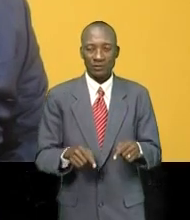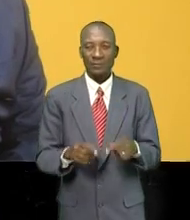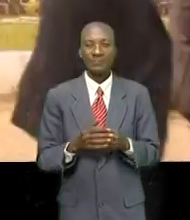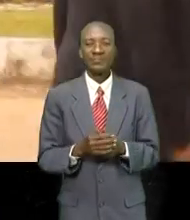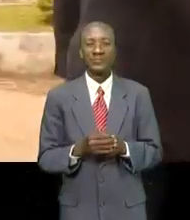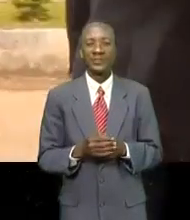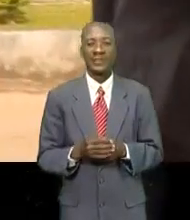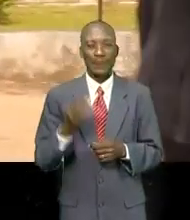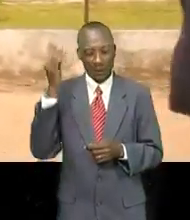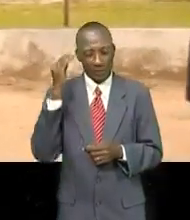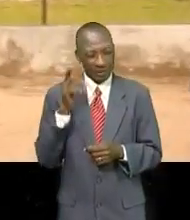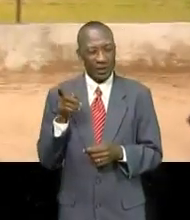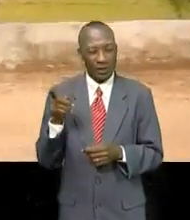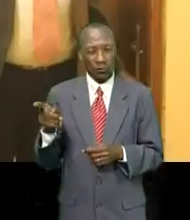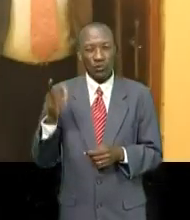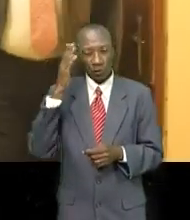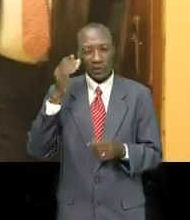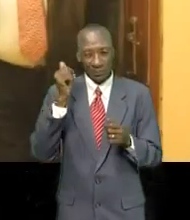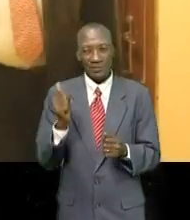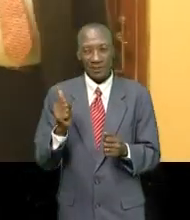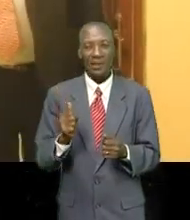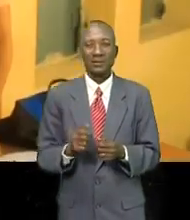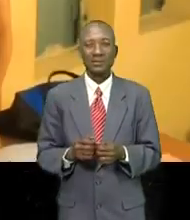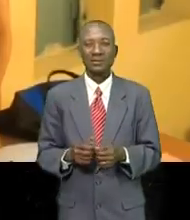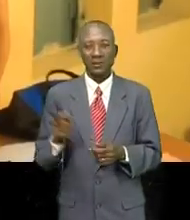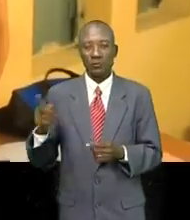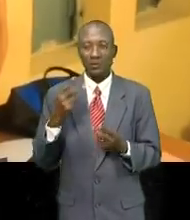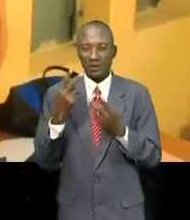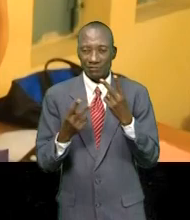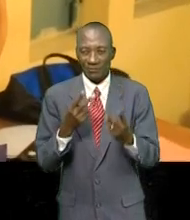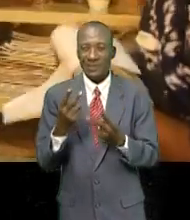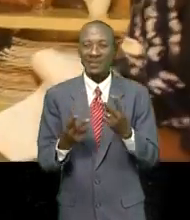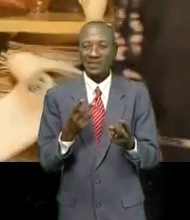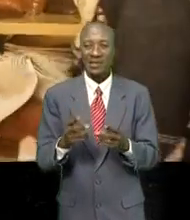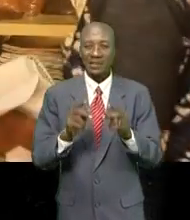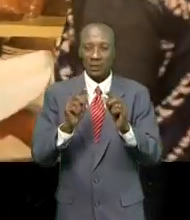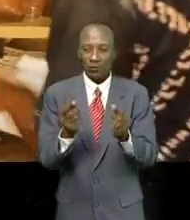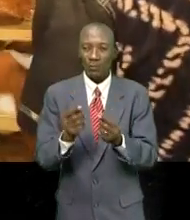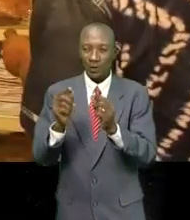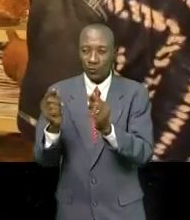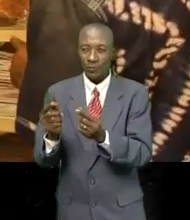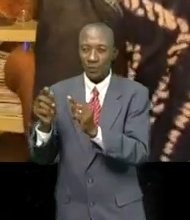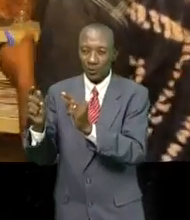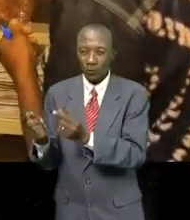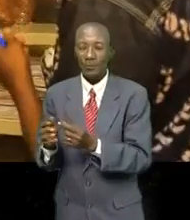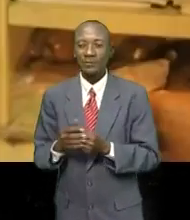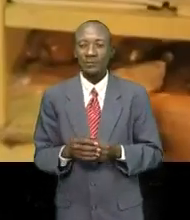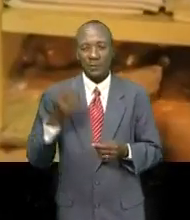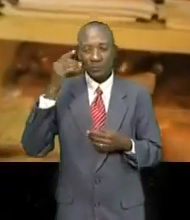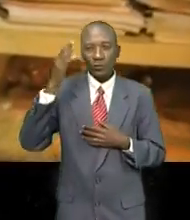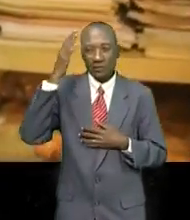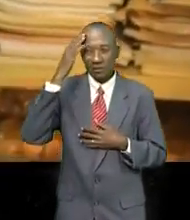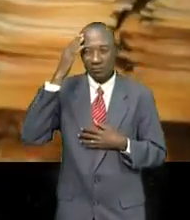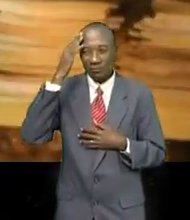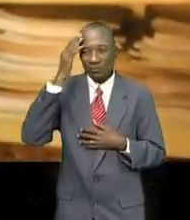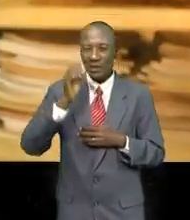terrain, le ministre Désiré Birianze a personnellement visité chaque entité composante de l'ONAPAC en vue d'en savoir concrètement